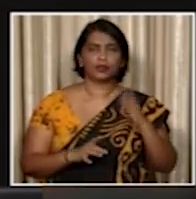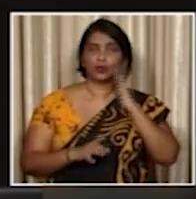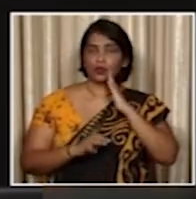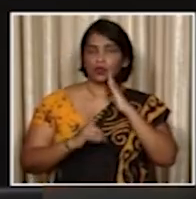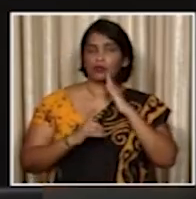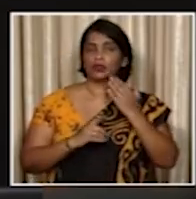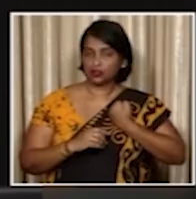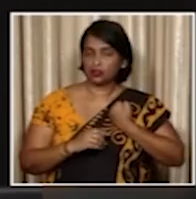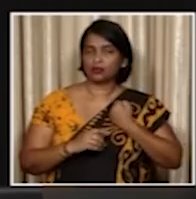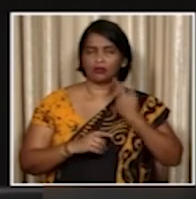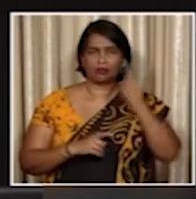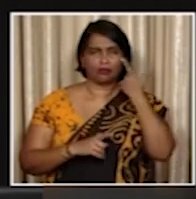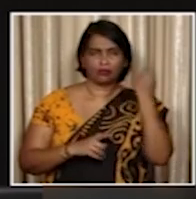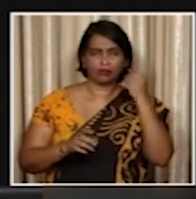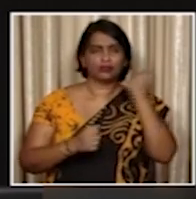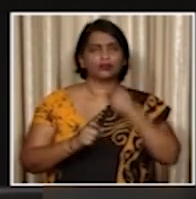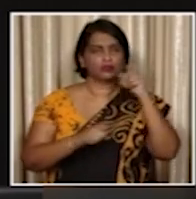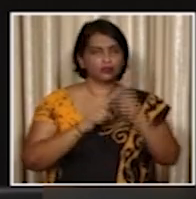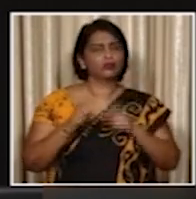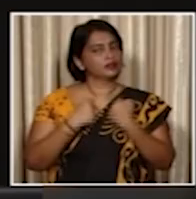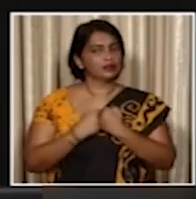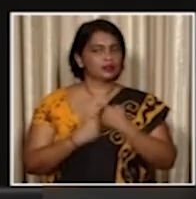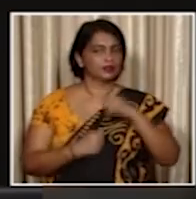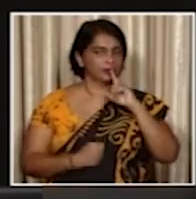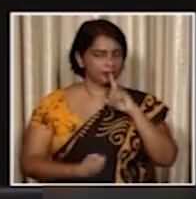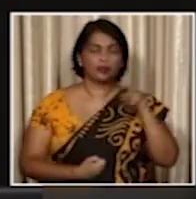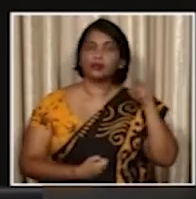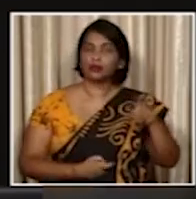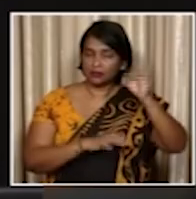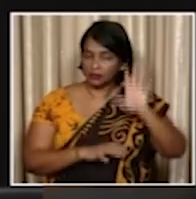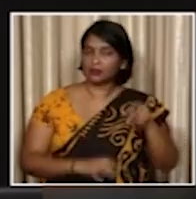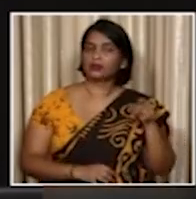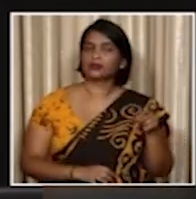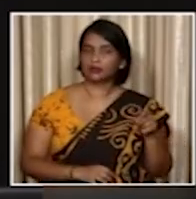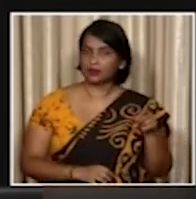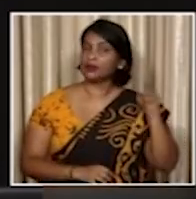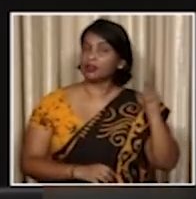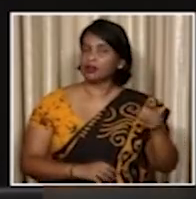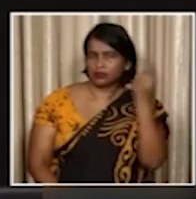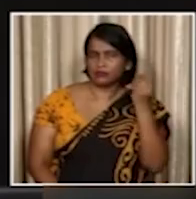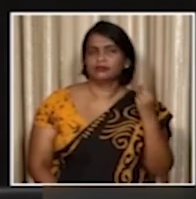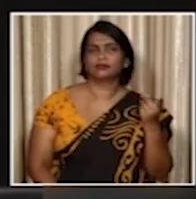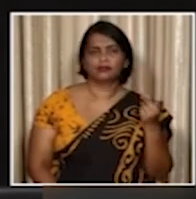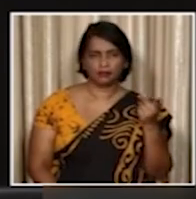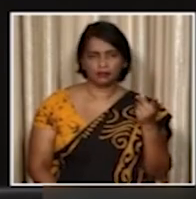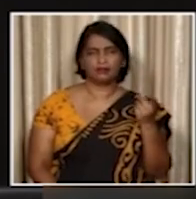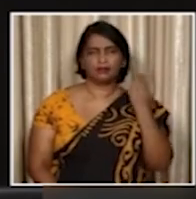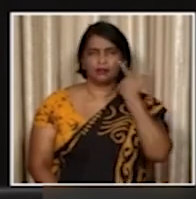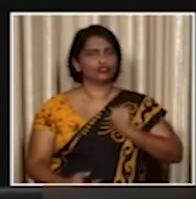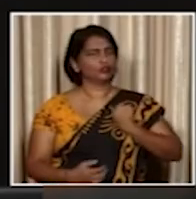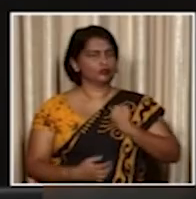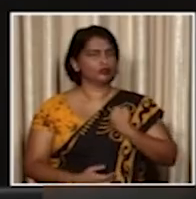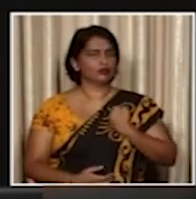සේවයේ ව්‍යාජ වෛද්‍යවරුන් පිළිබඳව වෛද්‍ය සංගමයේ පැමිණිලි කළා. ඒ පැමිණිලි කරාම එය උපයෝගී කරගෙන ව්‍යාජ